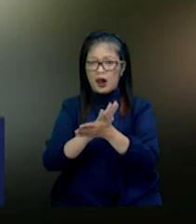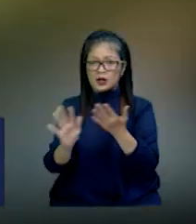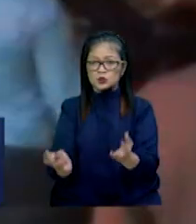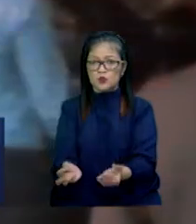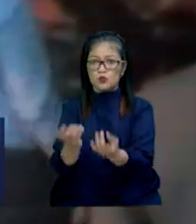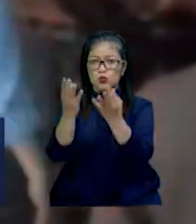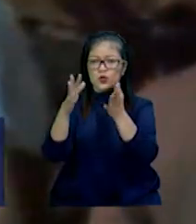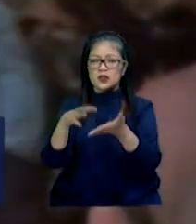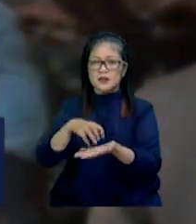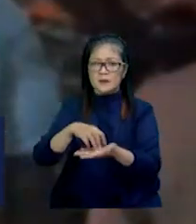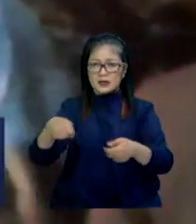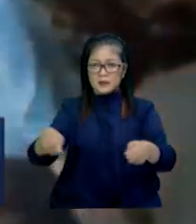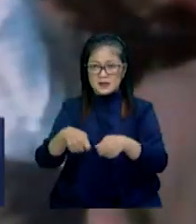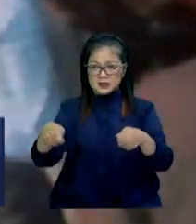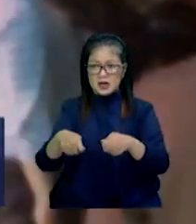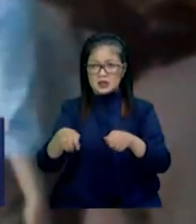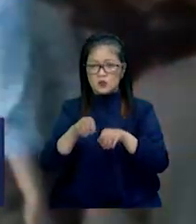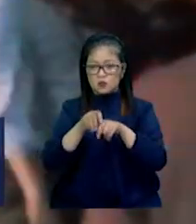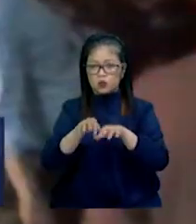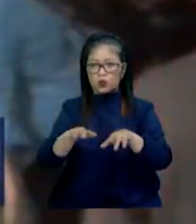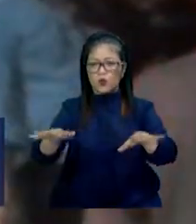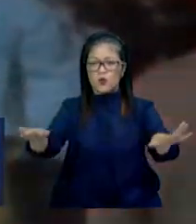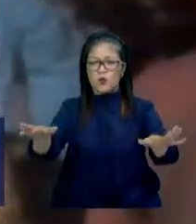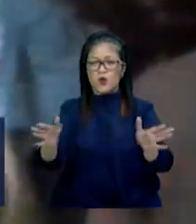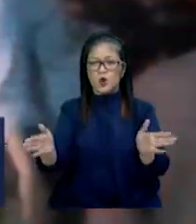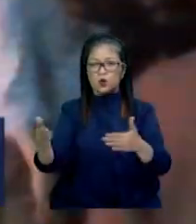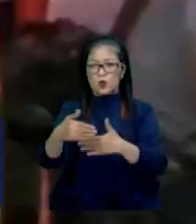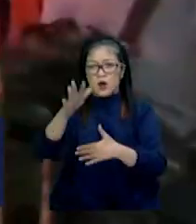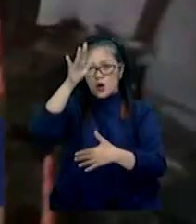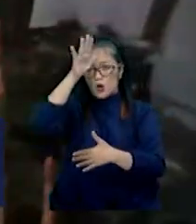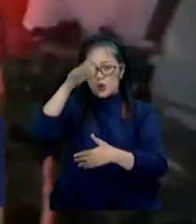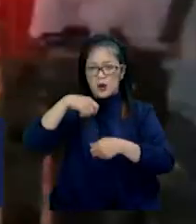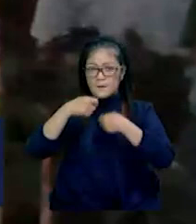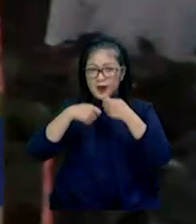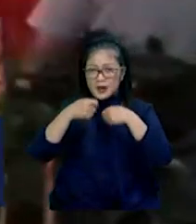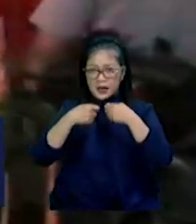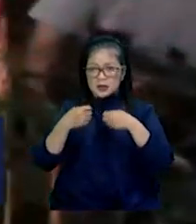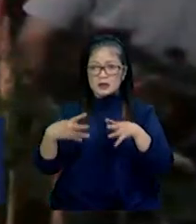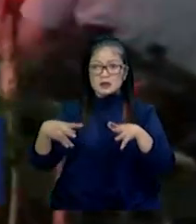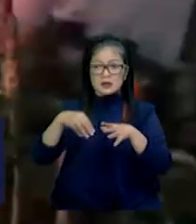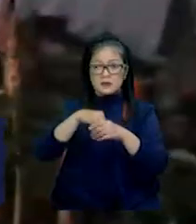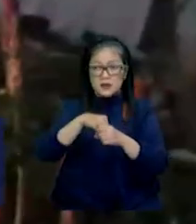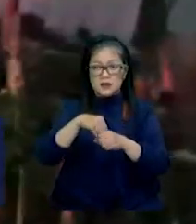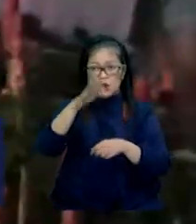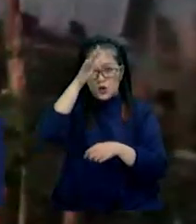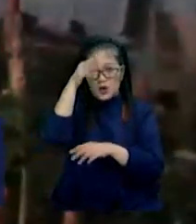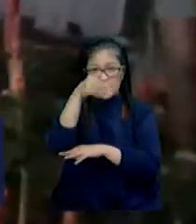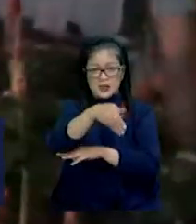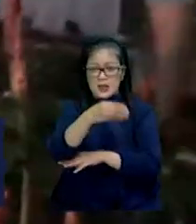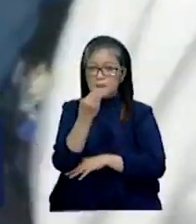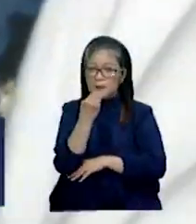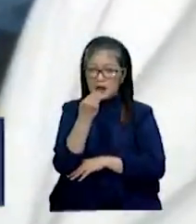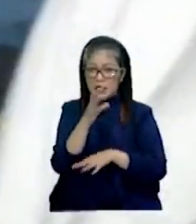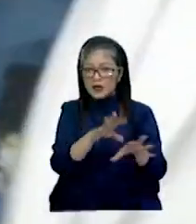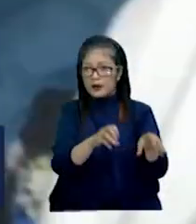dapur dan langsung menyambar ke ruang pengunjung. Seluruh pengunjung di dalam restoran selamat berhasil dievakuasi. Seorang pekerja